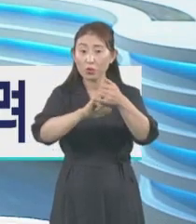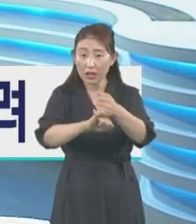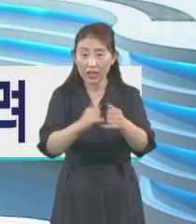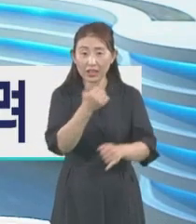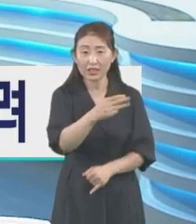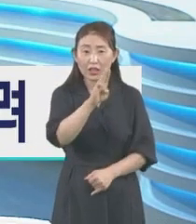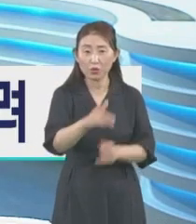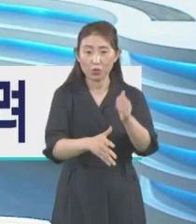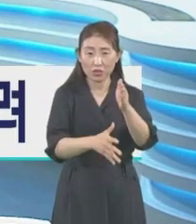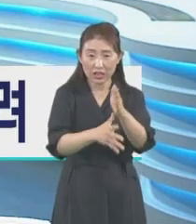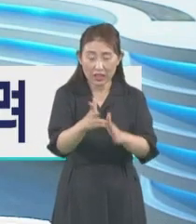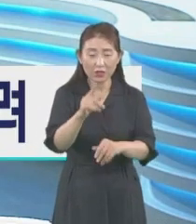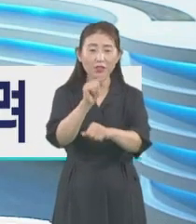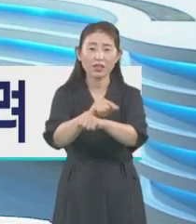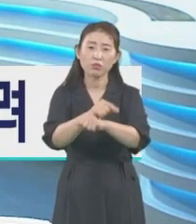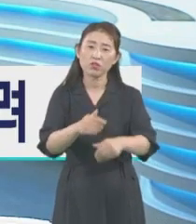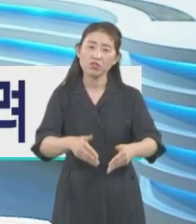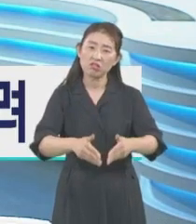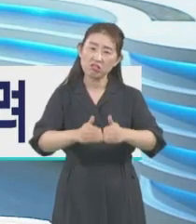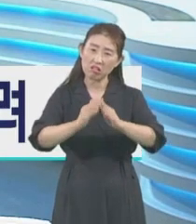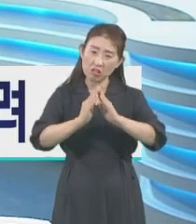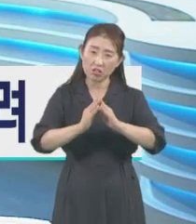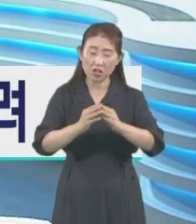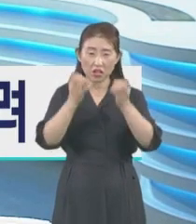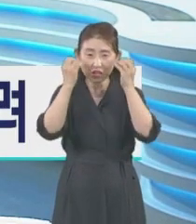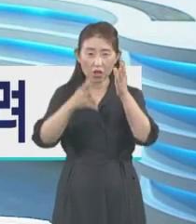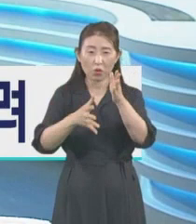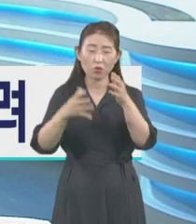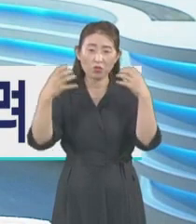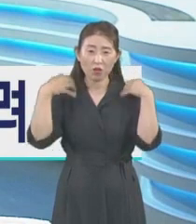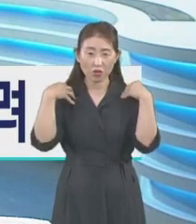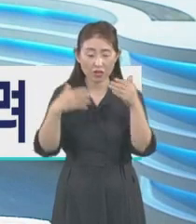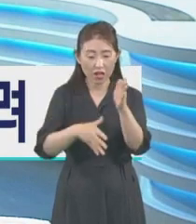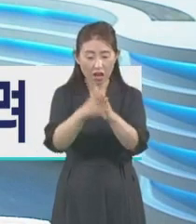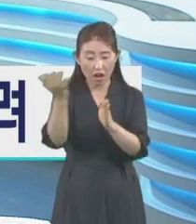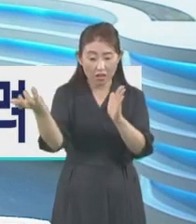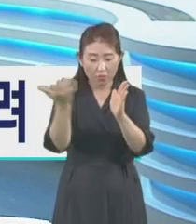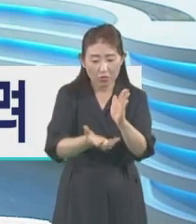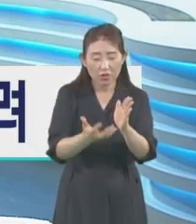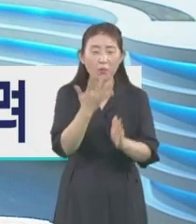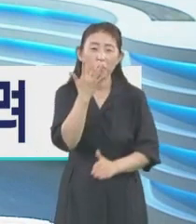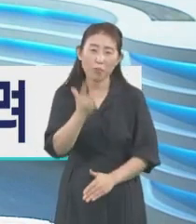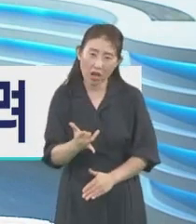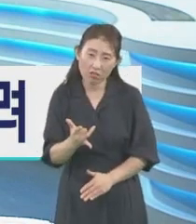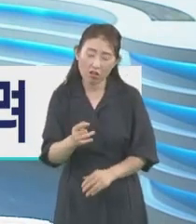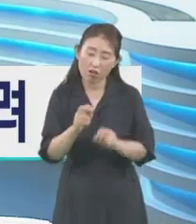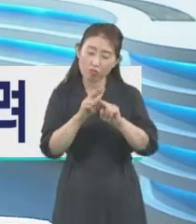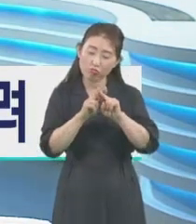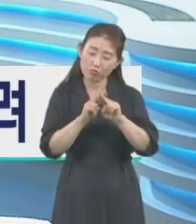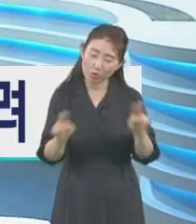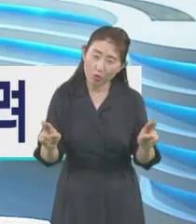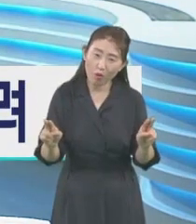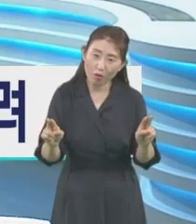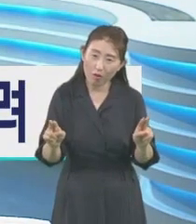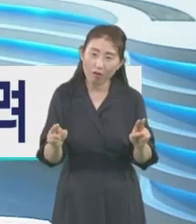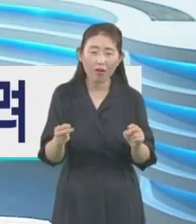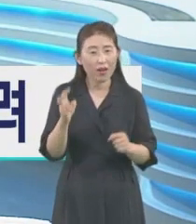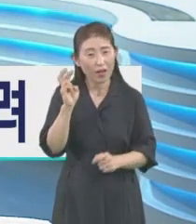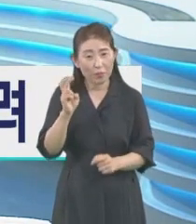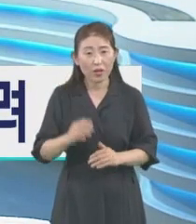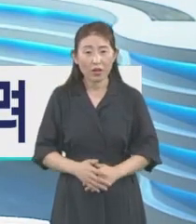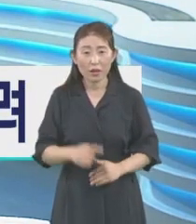대통령 공약인 세종 집무실 설치가 신청사 입주에서 빠진 이후 무산되는 게 아니냐는 우려가 나오고